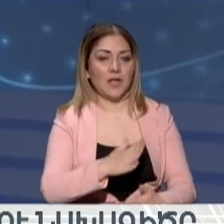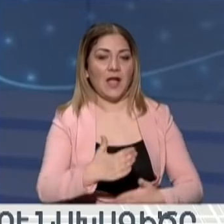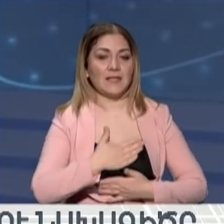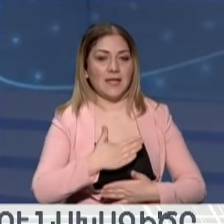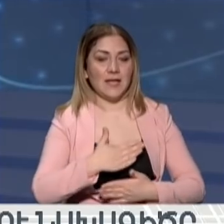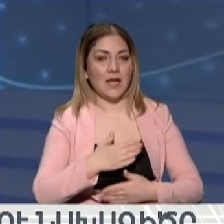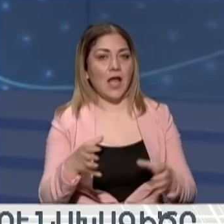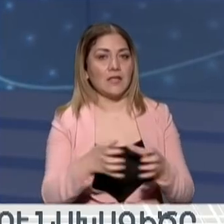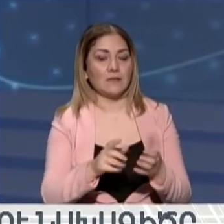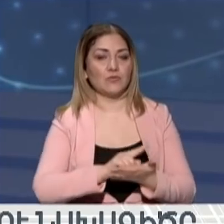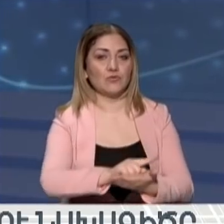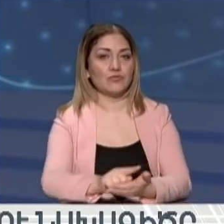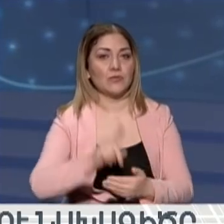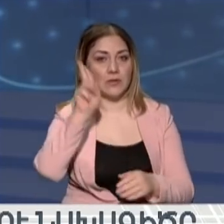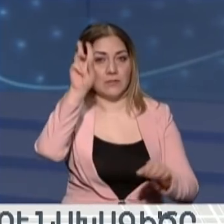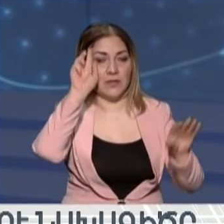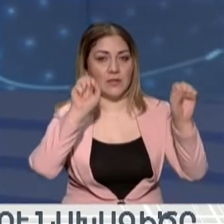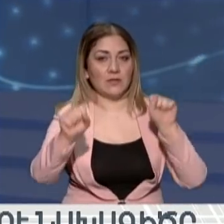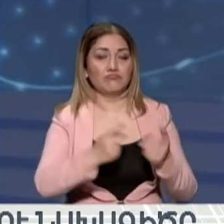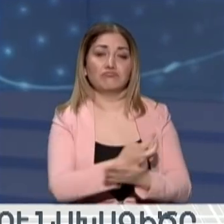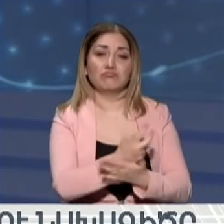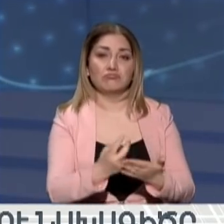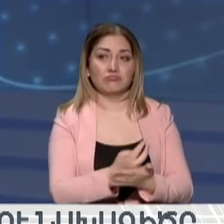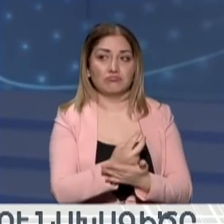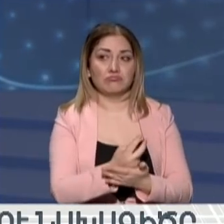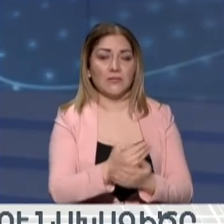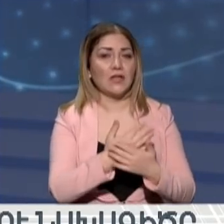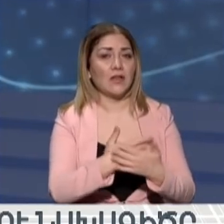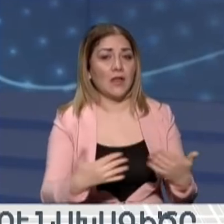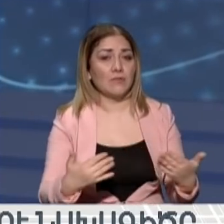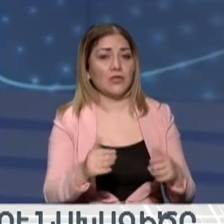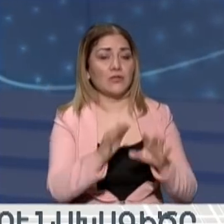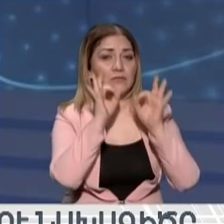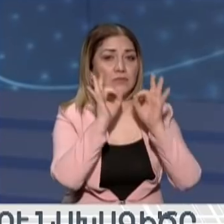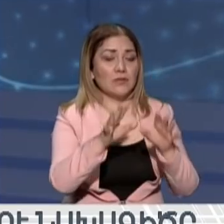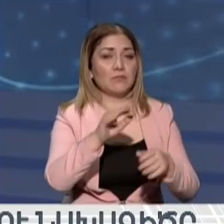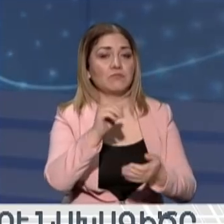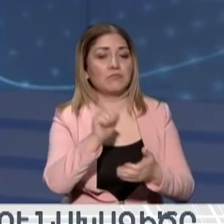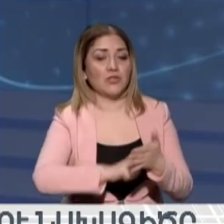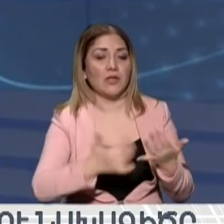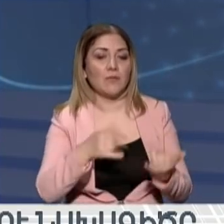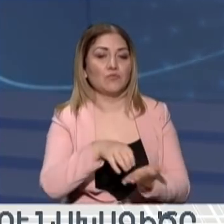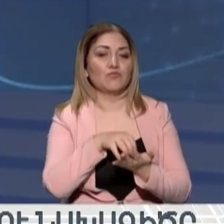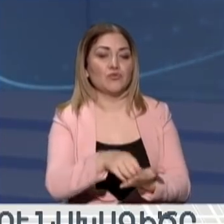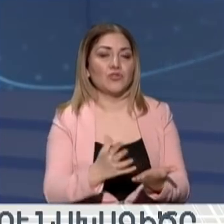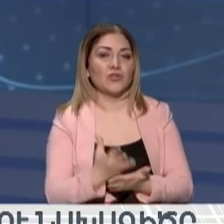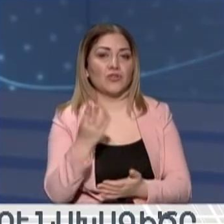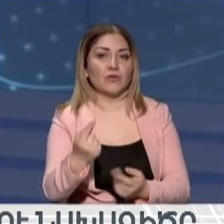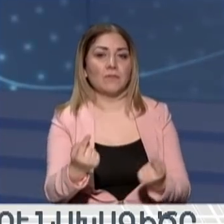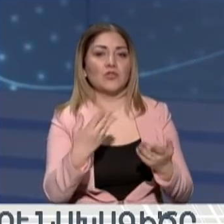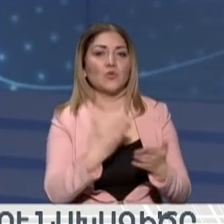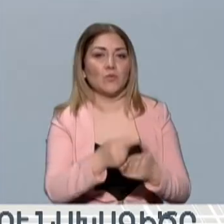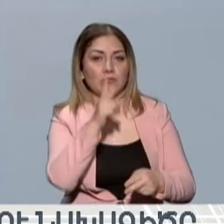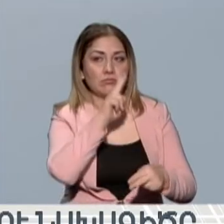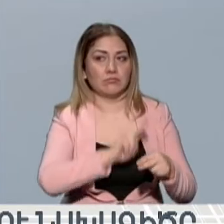հասարակական կազմակերպությունների հետ։ Կառավարությունում անհանգստացած են։ Տարբեր արտոնությունների պատճառով հիմա բյուջեը չի գանձվում տպավորիչ